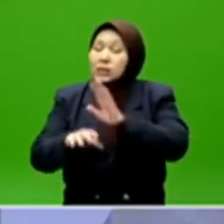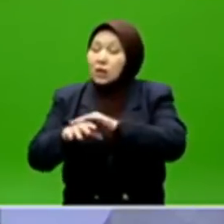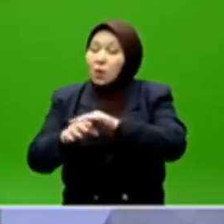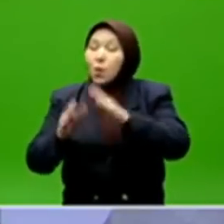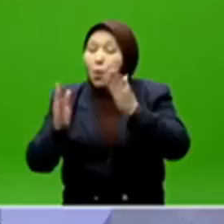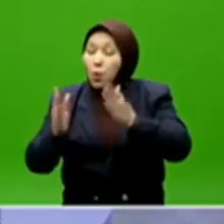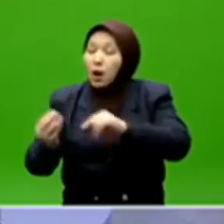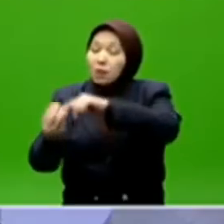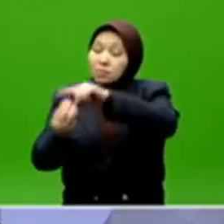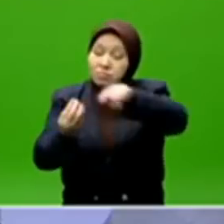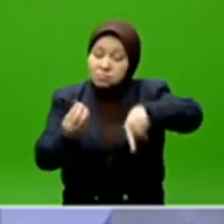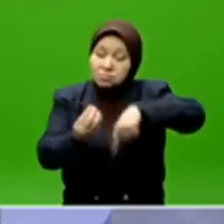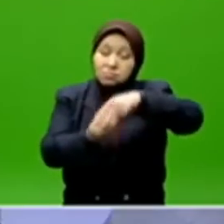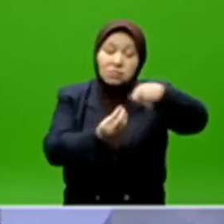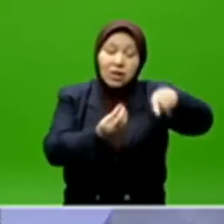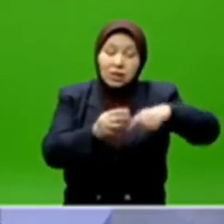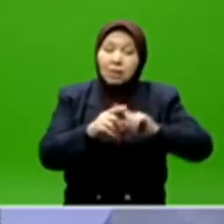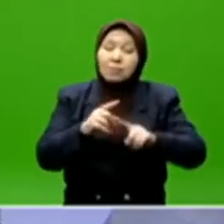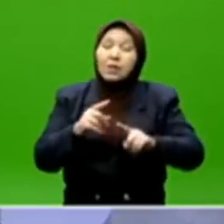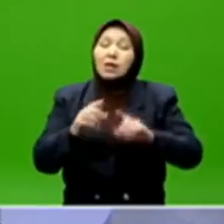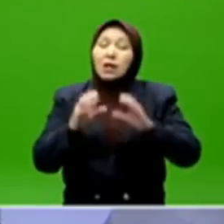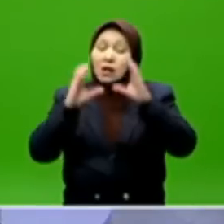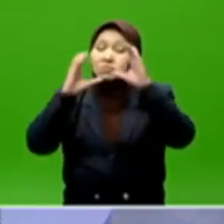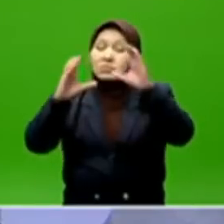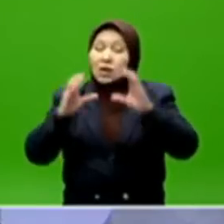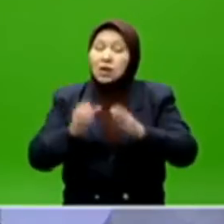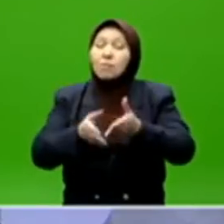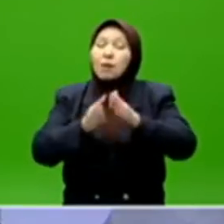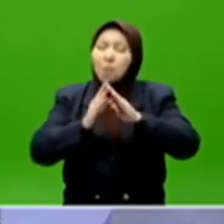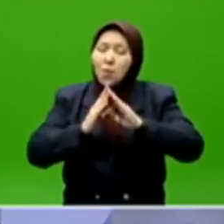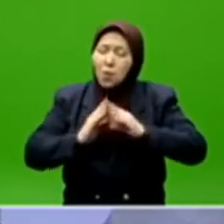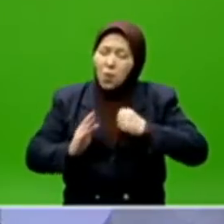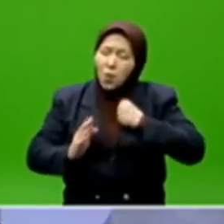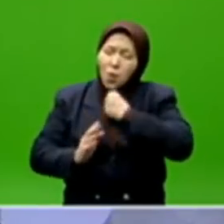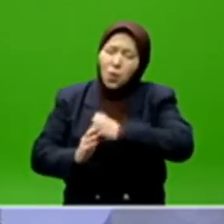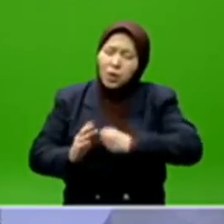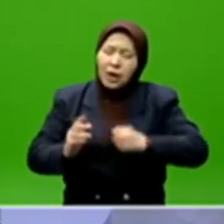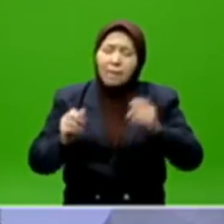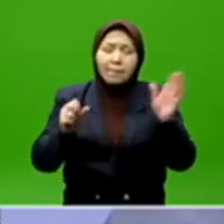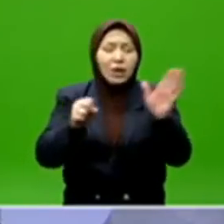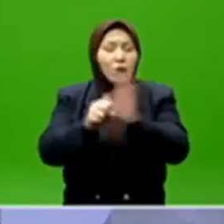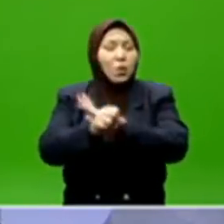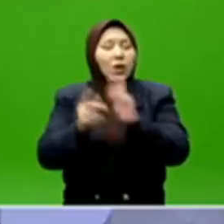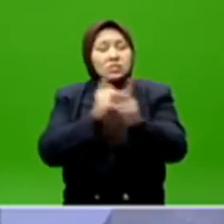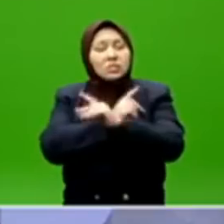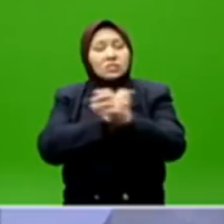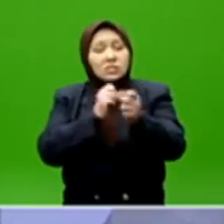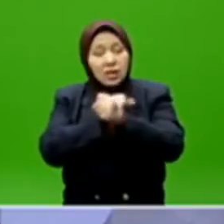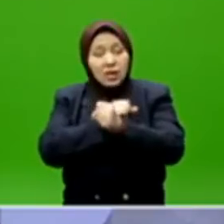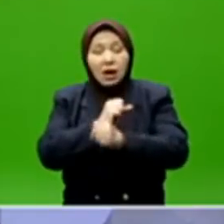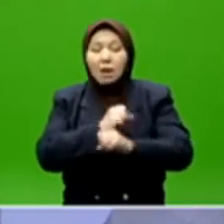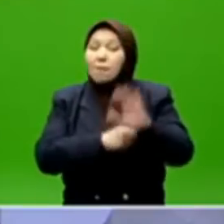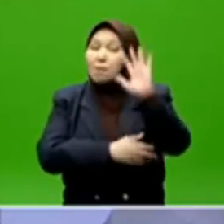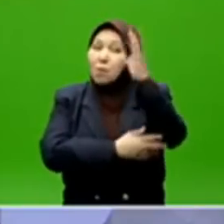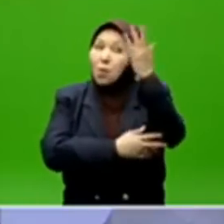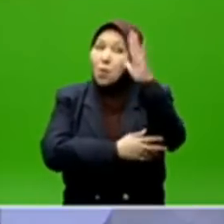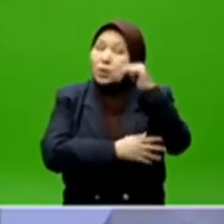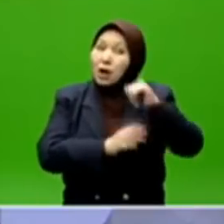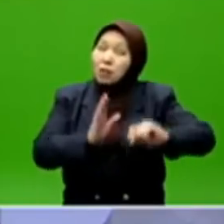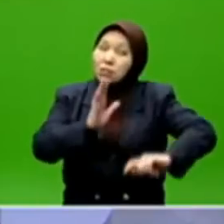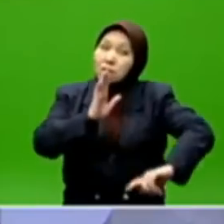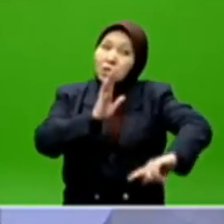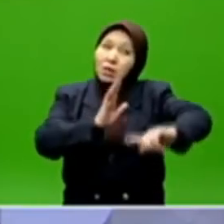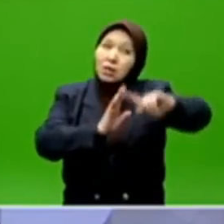sekitarnya, tetapi dalam keadaan yang memohon keampunan dengan penuh kasih sayang. Itu kesan pohon yang menjulang